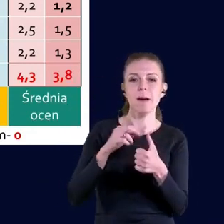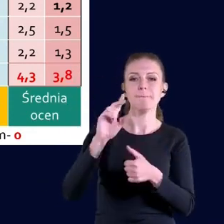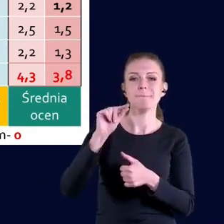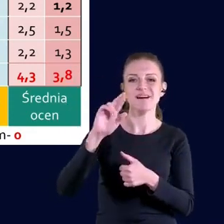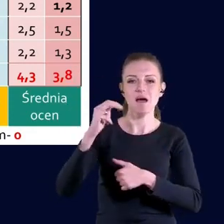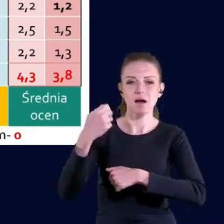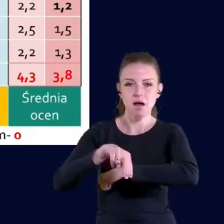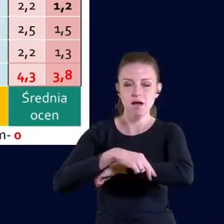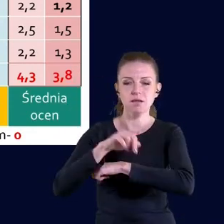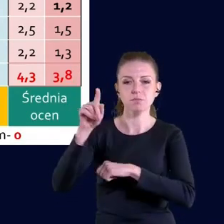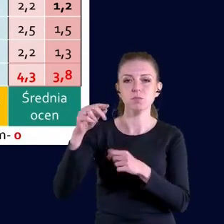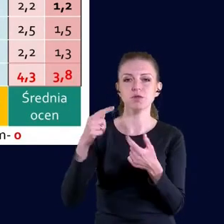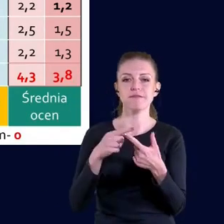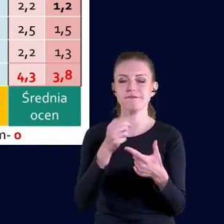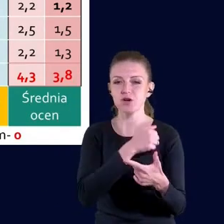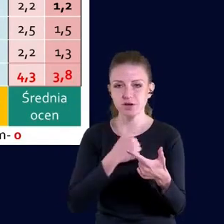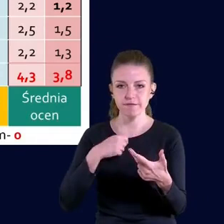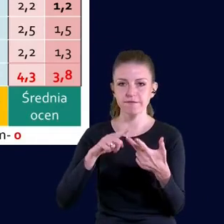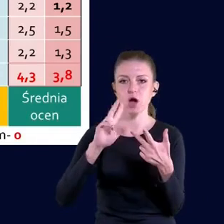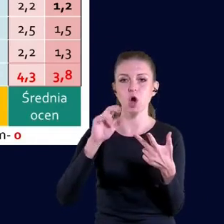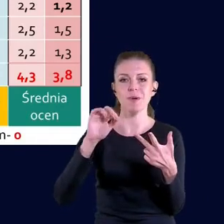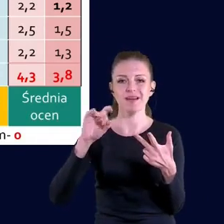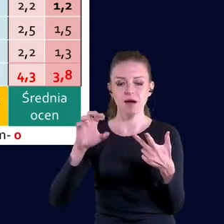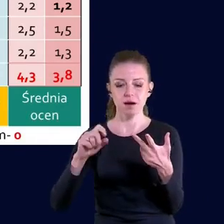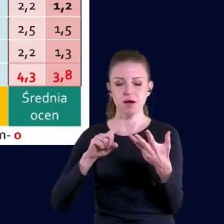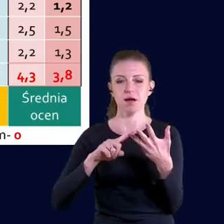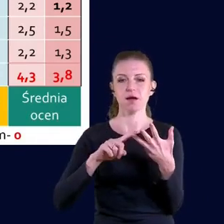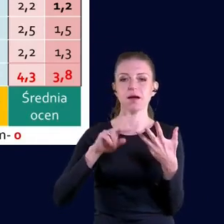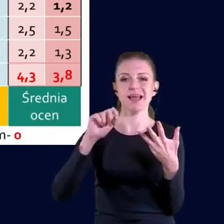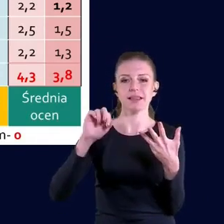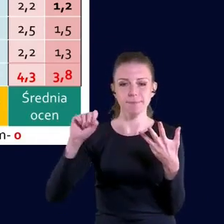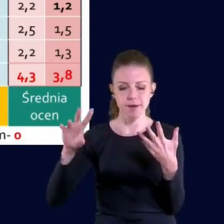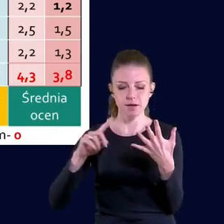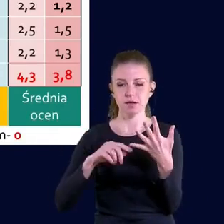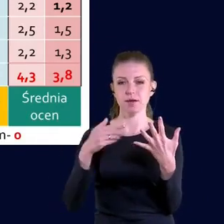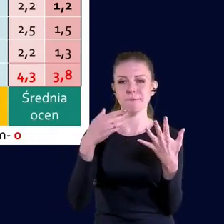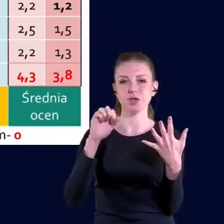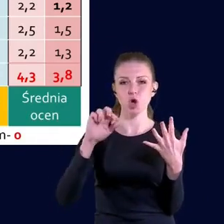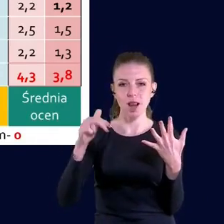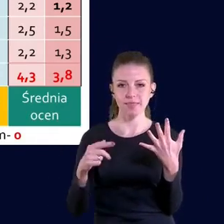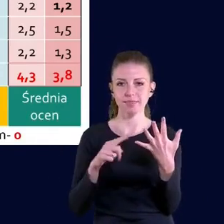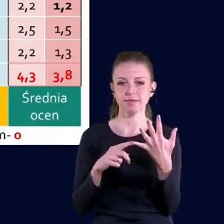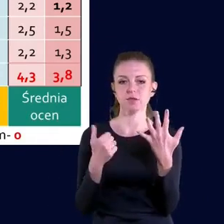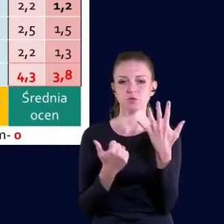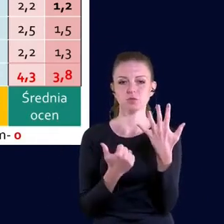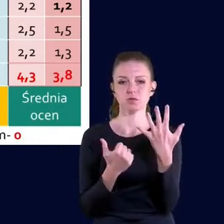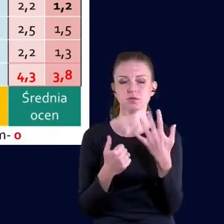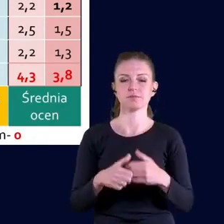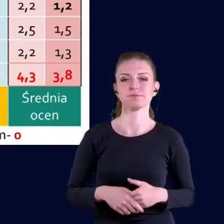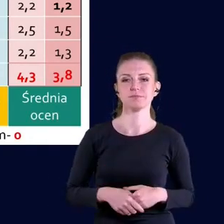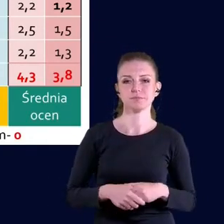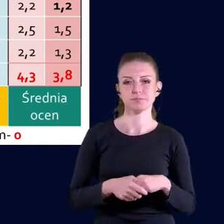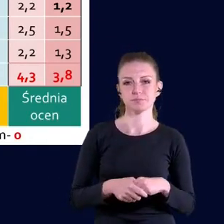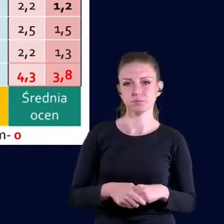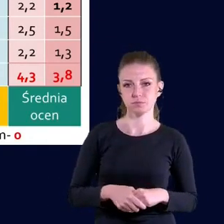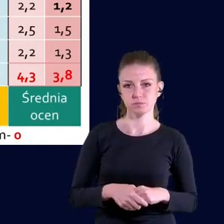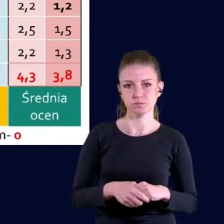Pradze później jest Warszawskiej premiery Kopenhaga Heidelberg medialną wreszcie Sorbona końcu